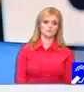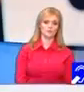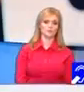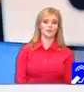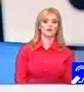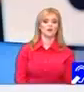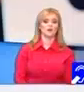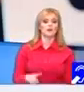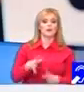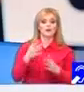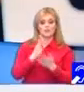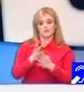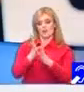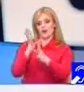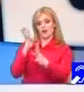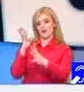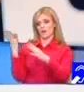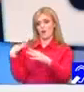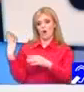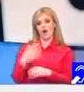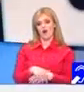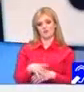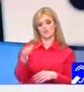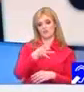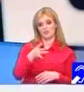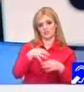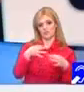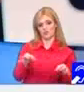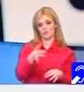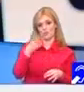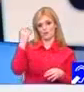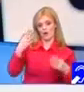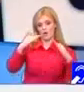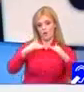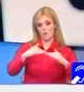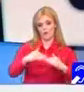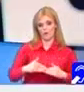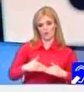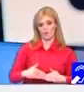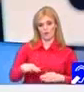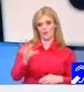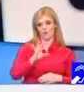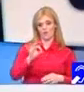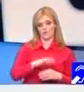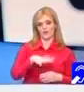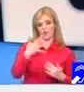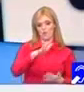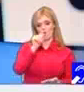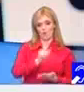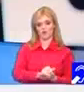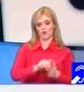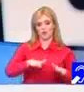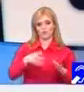Coda și la democrație, Republica Moldova a coborât câteva poziții în indicele anual al democrației 2017 și ocupă acum